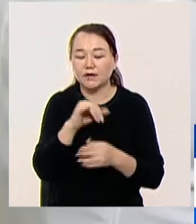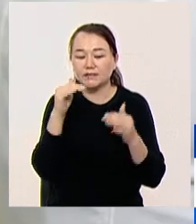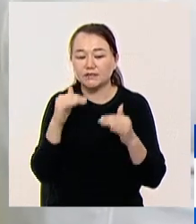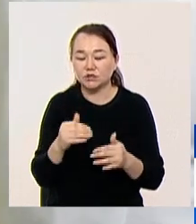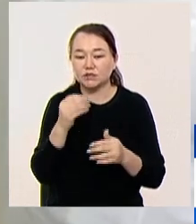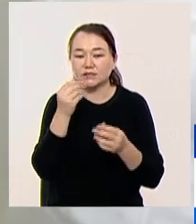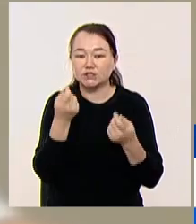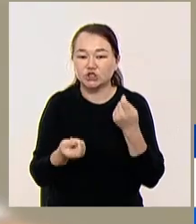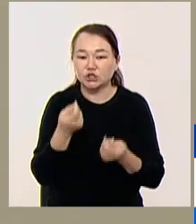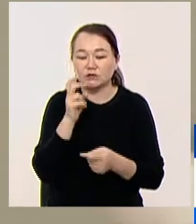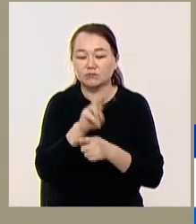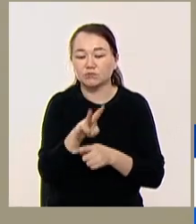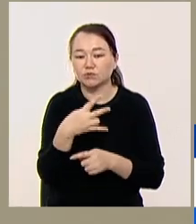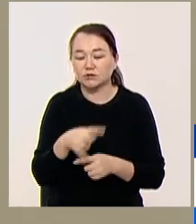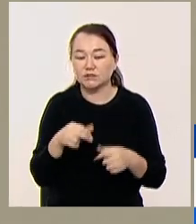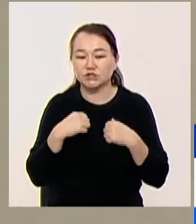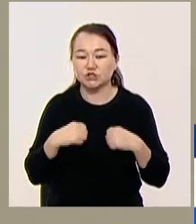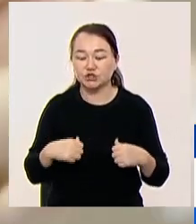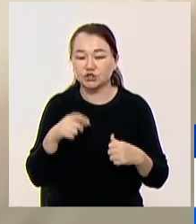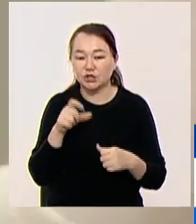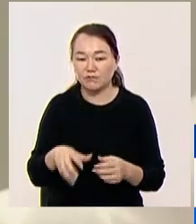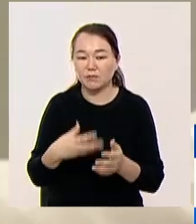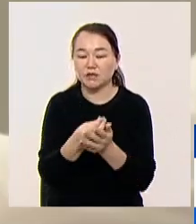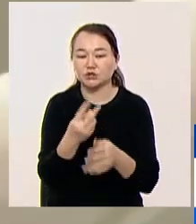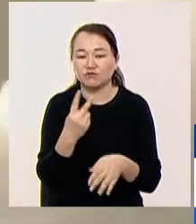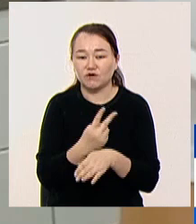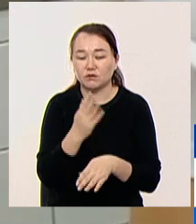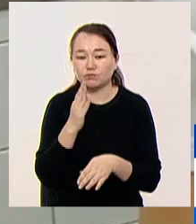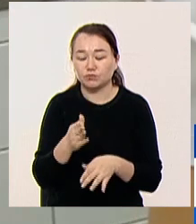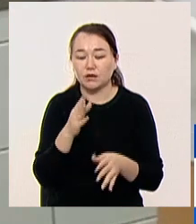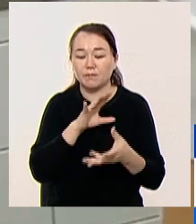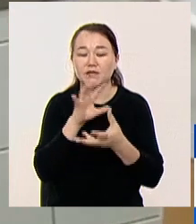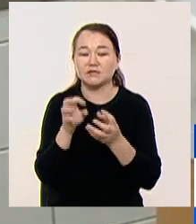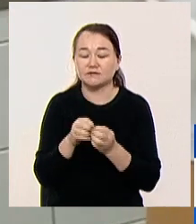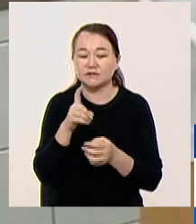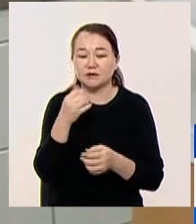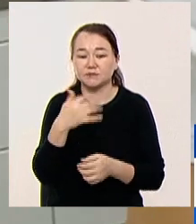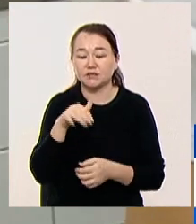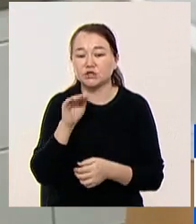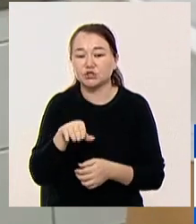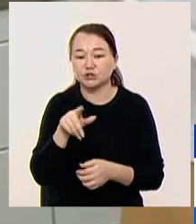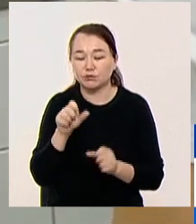цены. Ведь, как говорится, скупой платит дважды. А на исправление последствий процедуры за 50